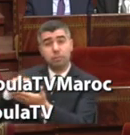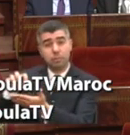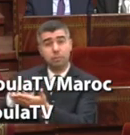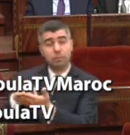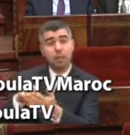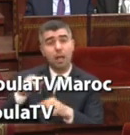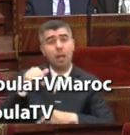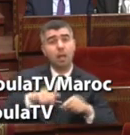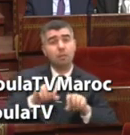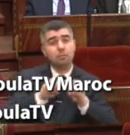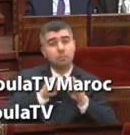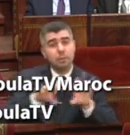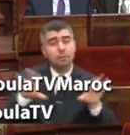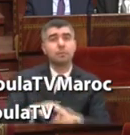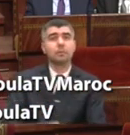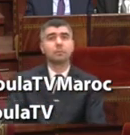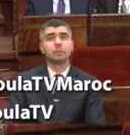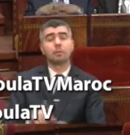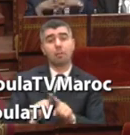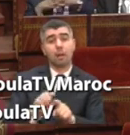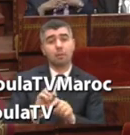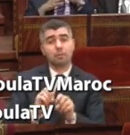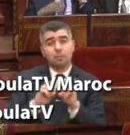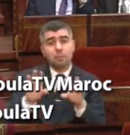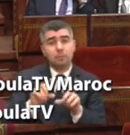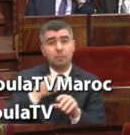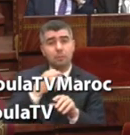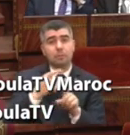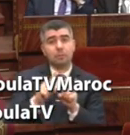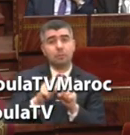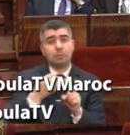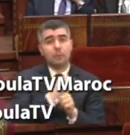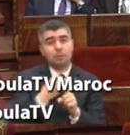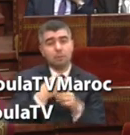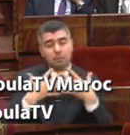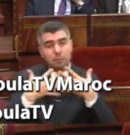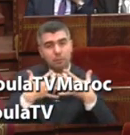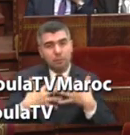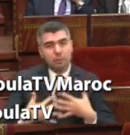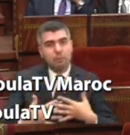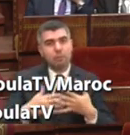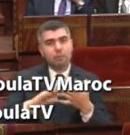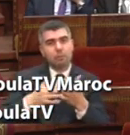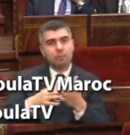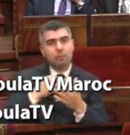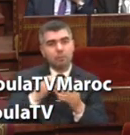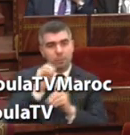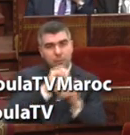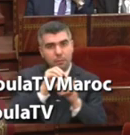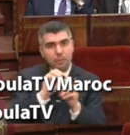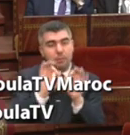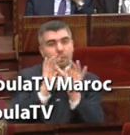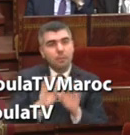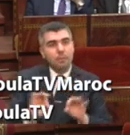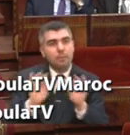ومترامية الأطراف، يعني وكاين واحد الخصاص مهول في لي راديولوج، أطباء اللي خاصين بالفحص بالأشعة،